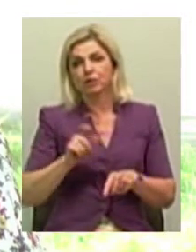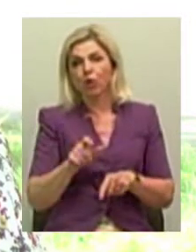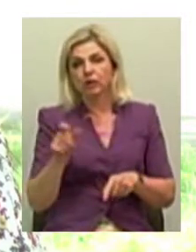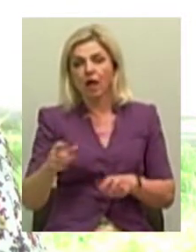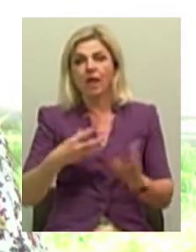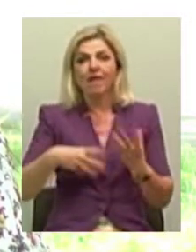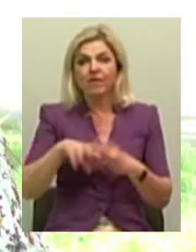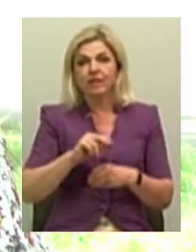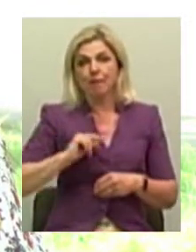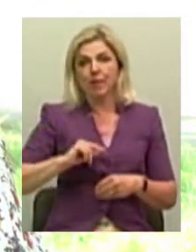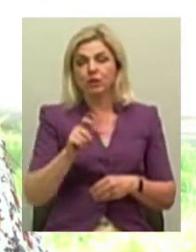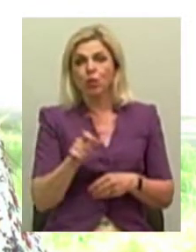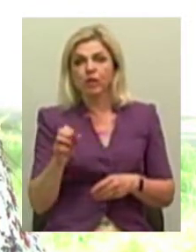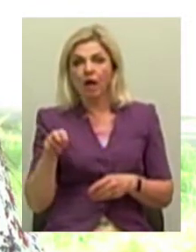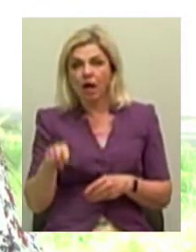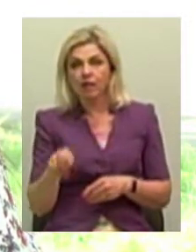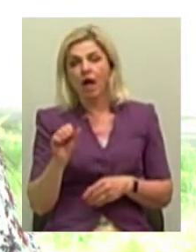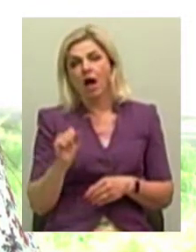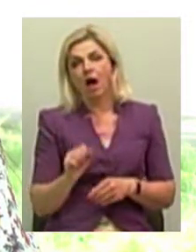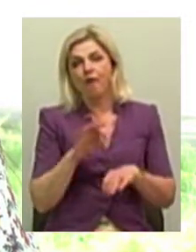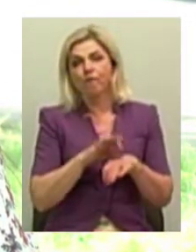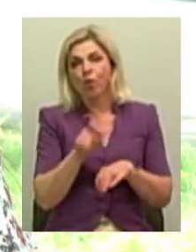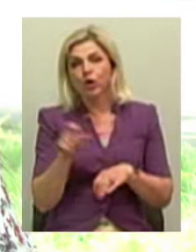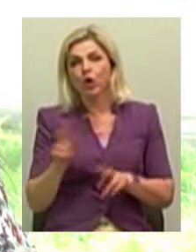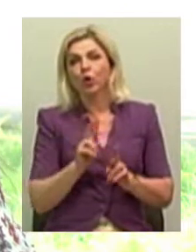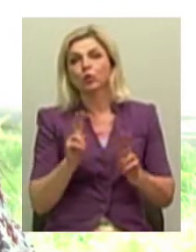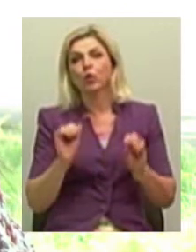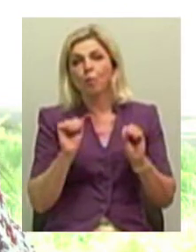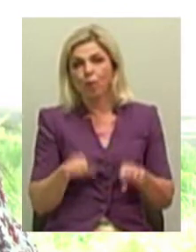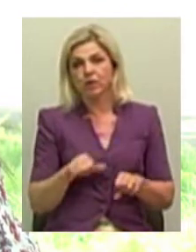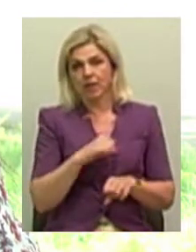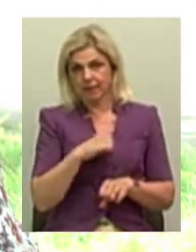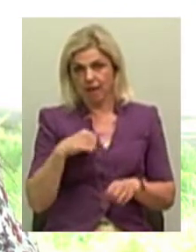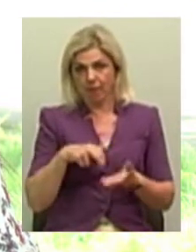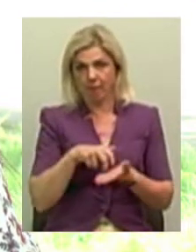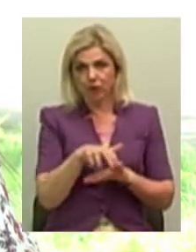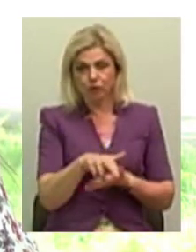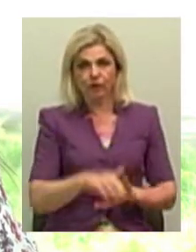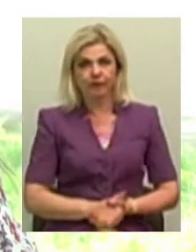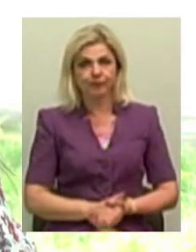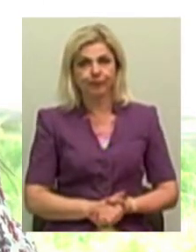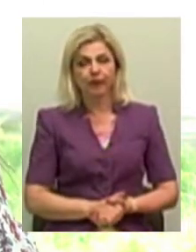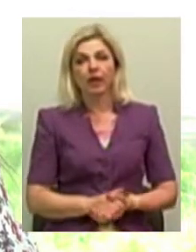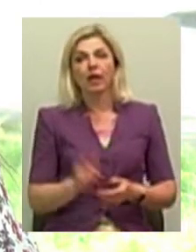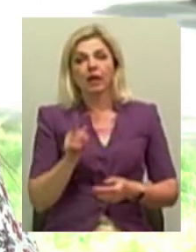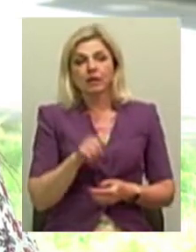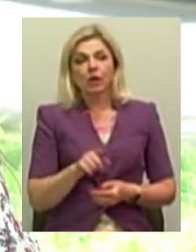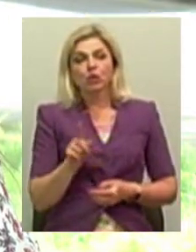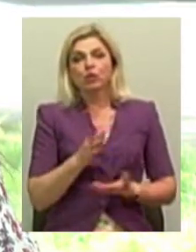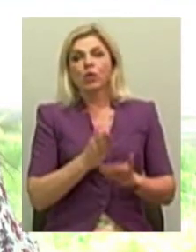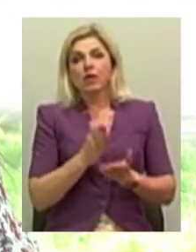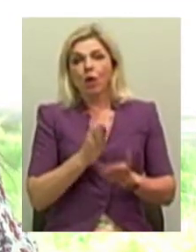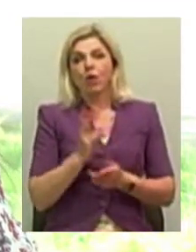весь персонал, а хворих – ті, хто зміг якось пересуватися. Тобто ті хворі, які зараз перебували